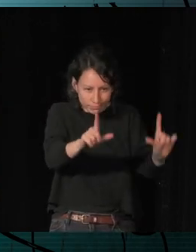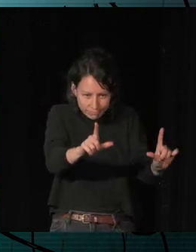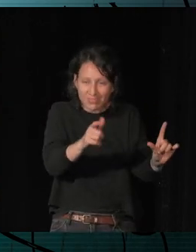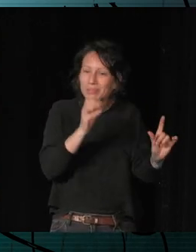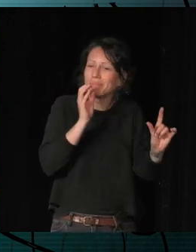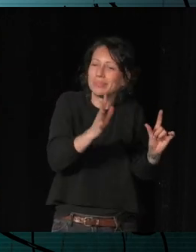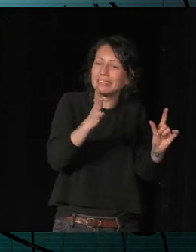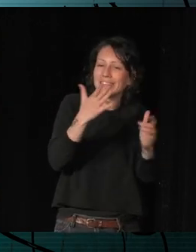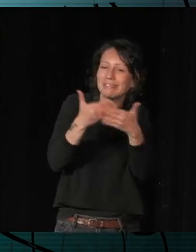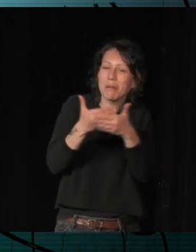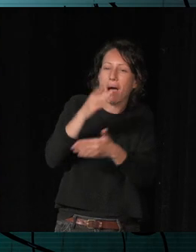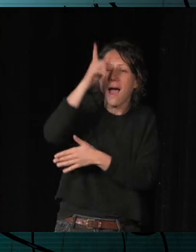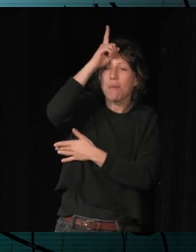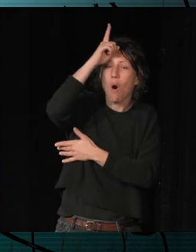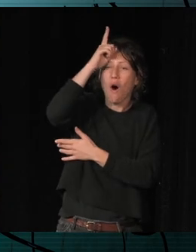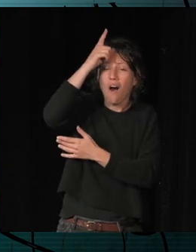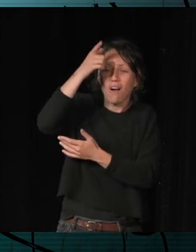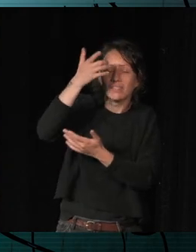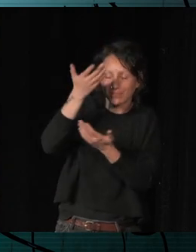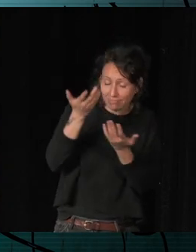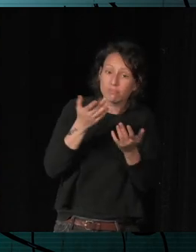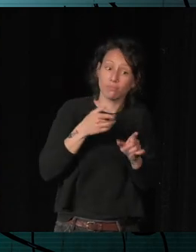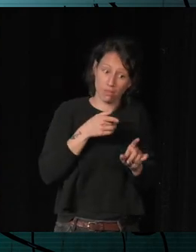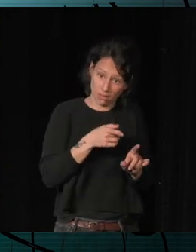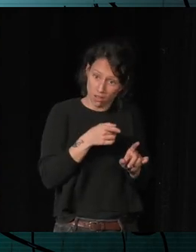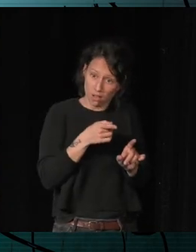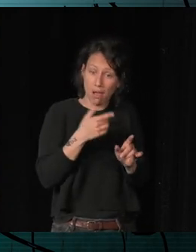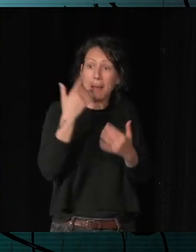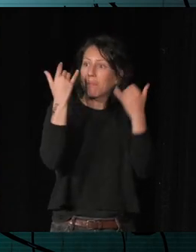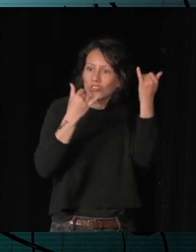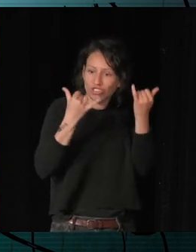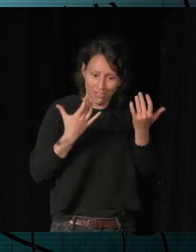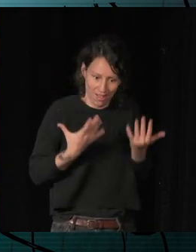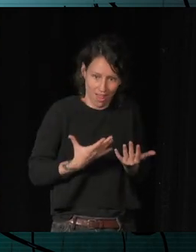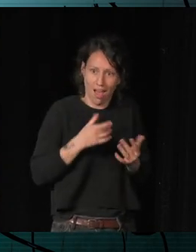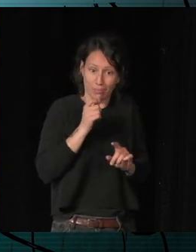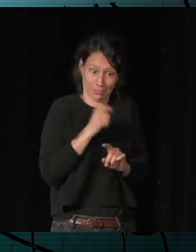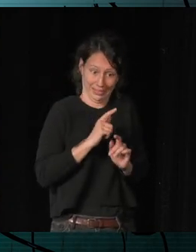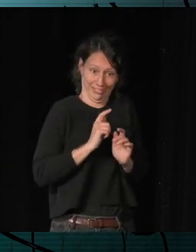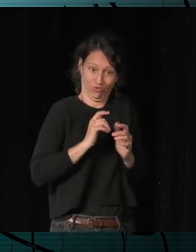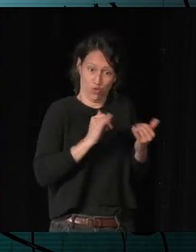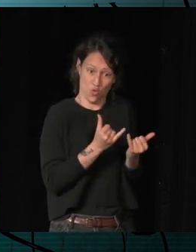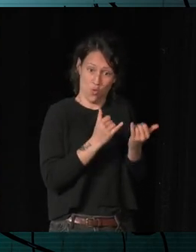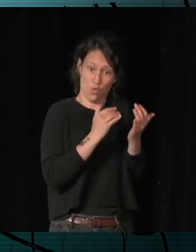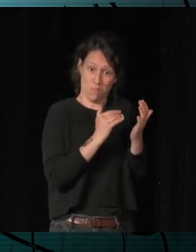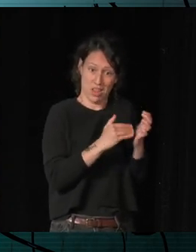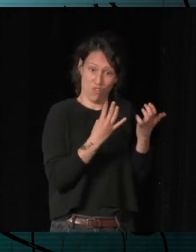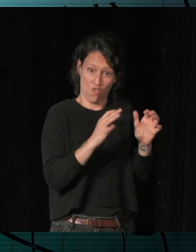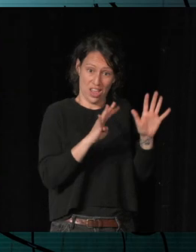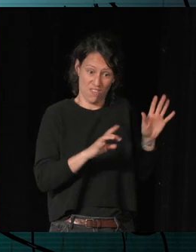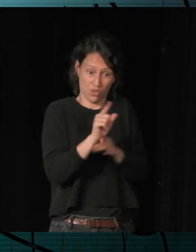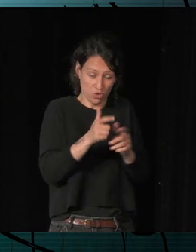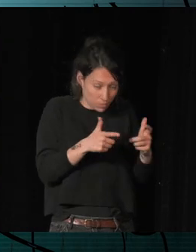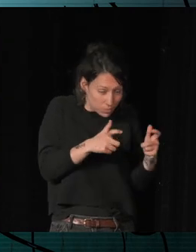allemand j'aime bien me dire que si on relance aujourd'hui à New the dark enfin donc le tien celui de 92 c'est un peu comme regarder un film muet des